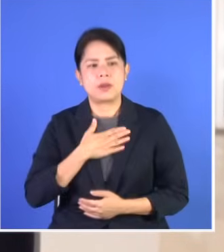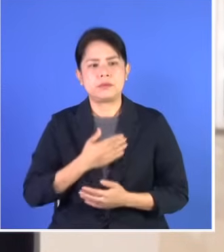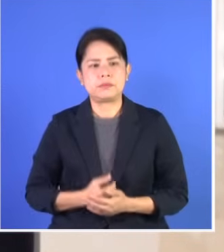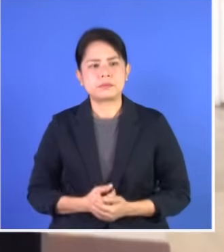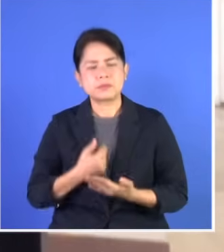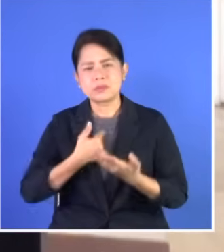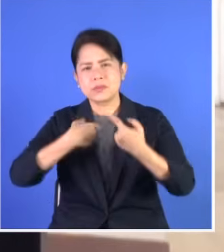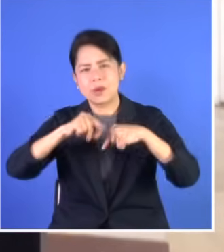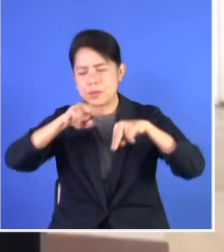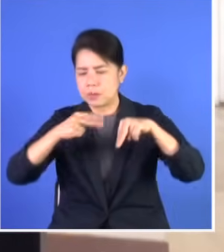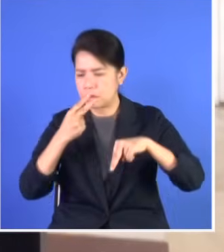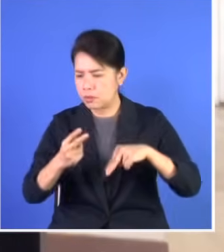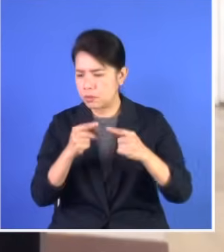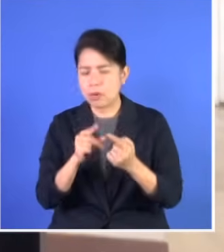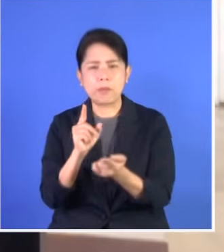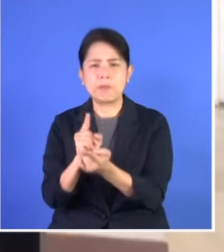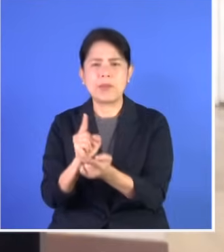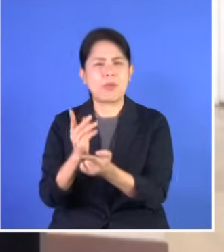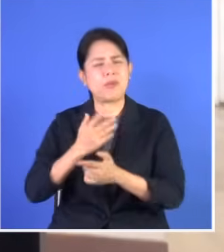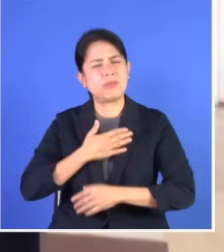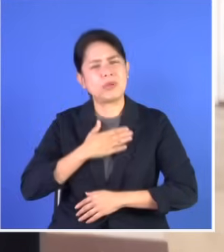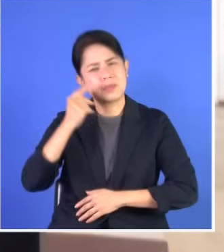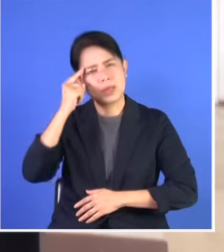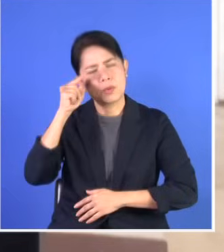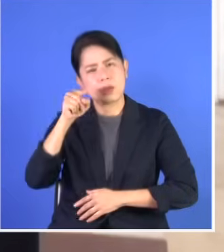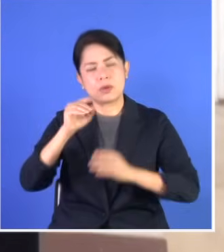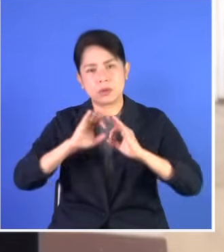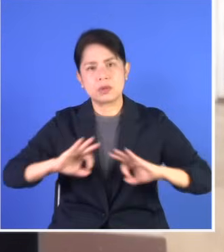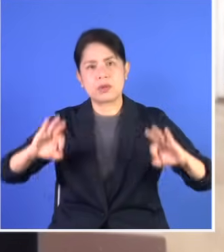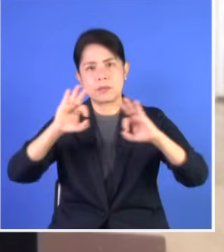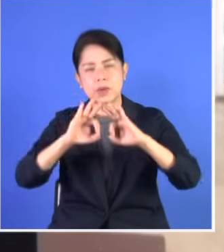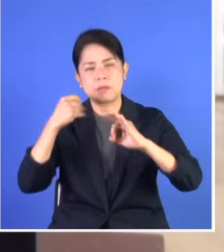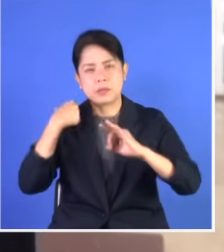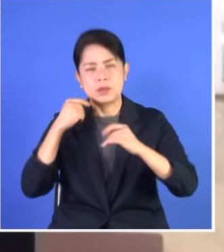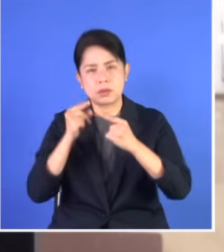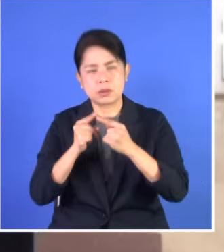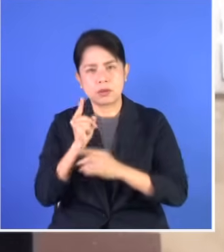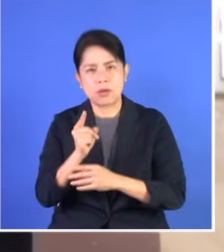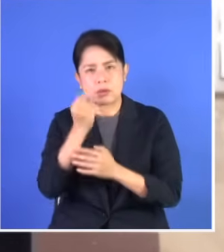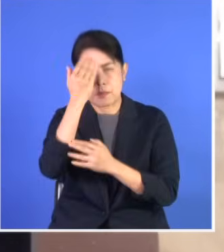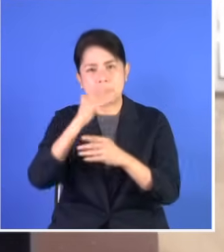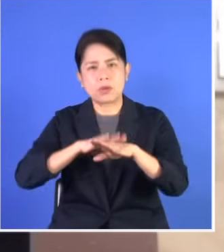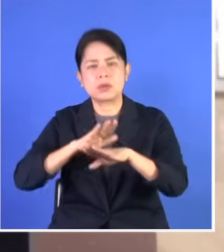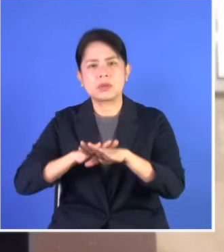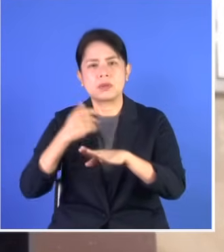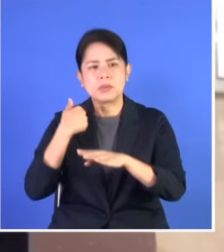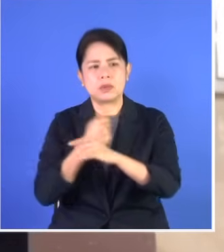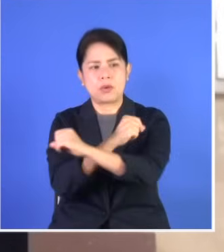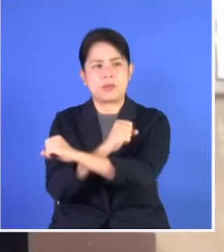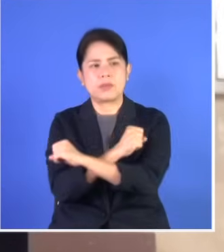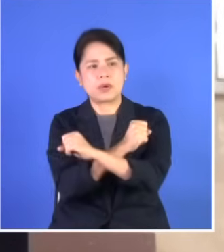ได้อะไรสักเท่าไหร่ครับควรจะป้องกันก่อนที่มันจะเกิดเหตุแล้วมาเสียใจทีหลังว่าทำไมไม่กระตือรือร้นก่อนตั้งแต่แรกอะ